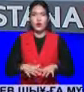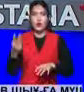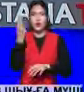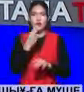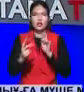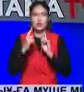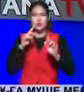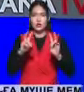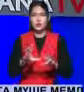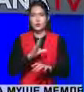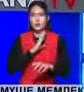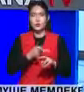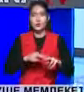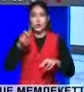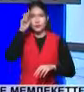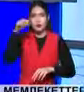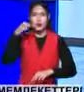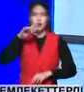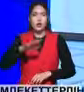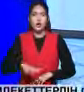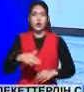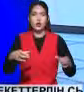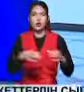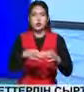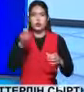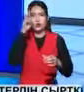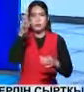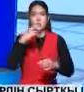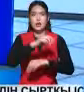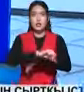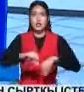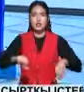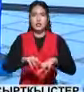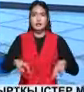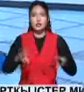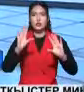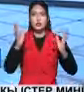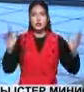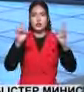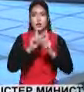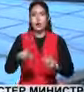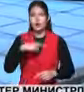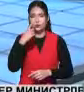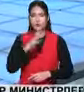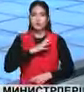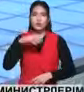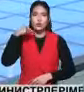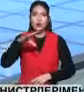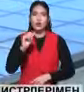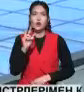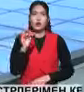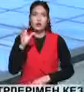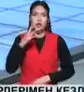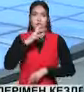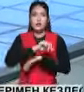атаумен өтеді. Бұл туралы мемлекет басшысы ұйымға мүше мемлекеттердің сыртқы істер министрлерімен болған кездесуде айтты. Сондай-ақ Қасым-Жомарт Тоқаев